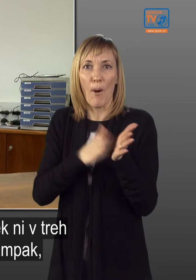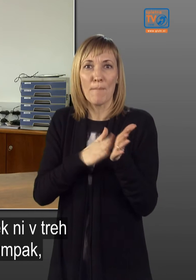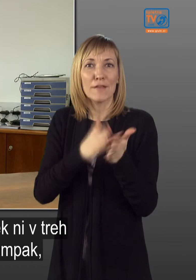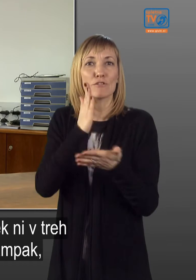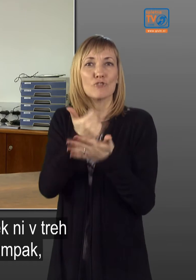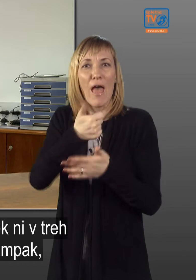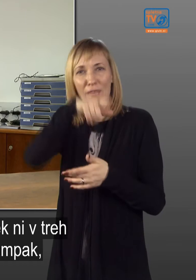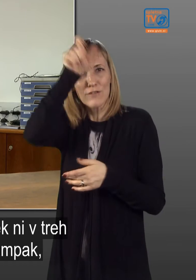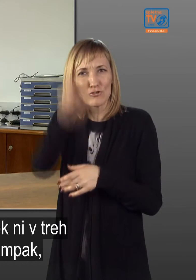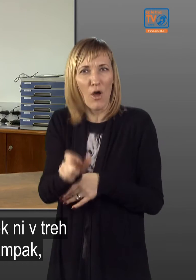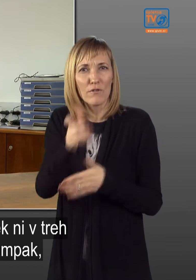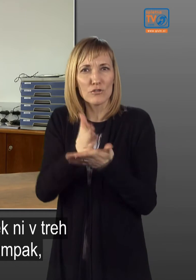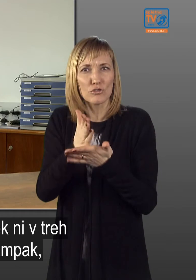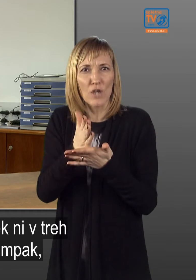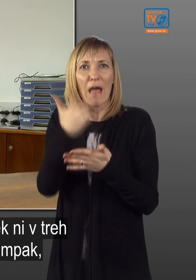da se človek ni v 3 sekundah